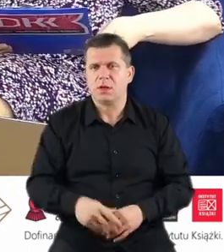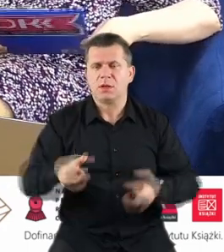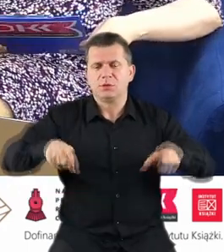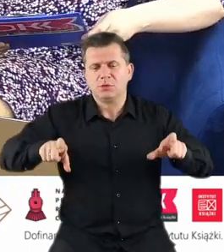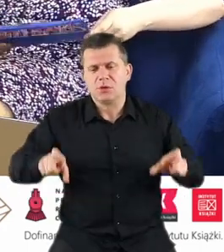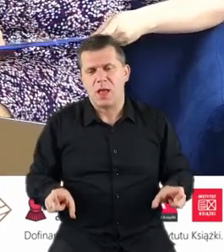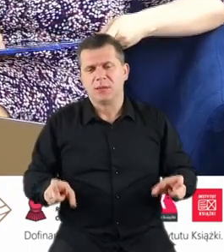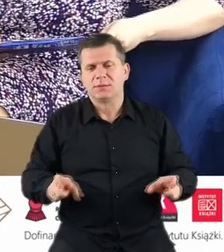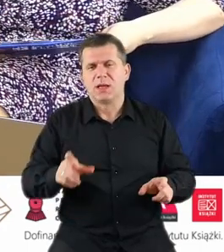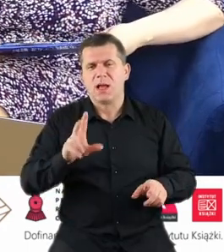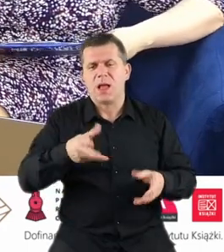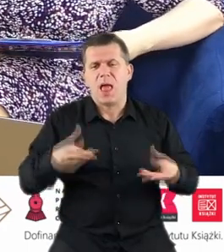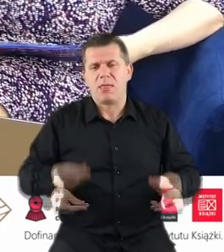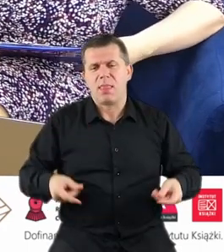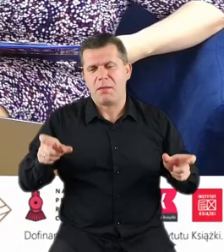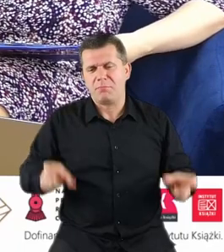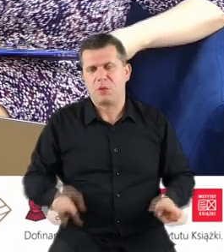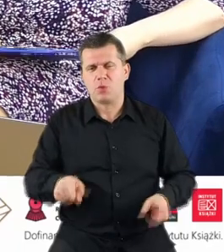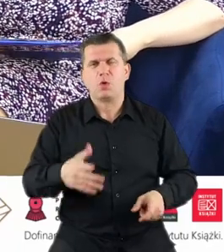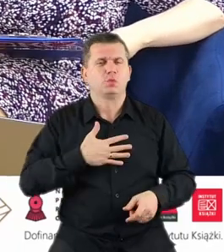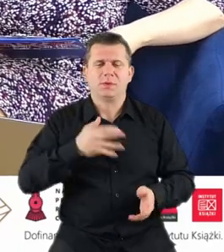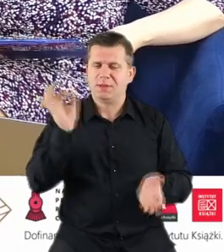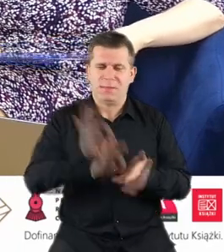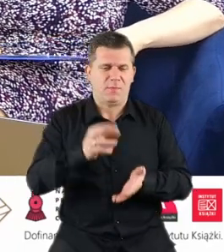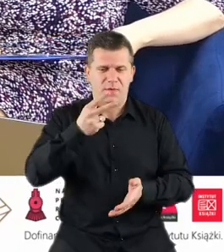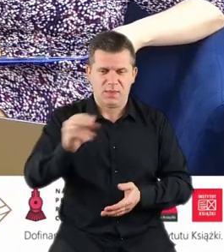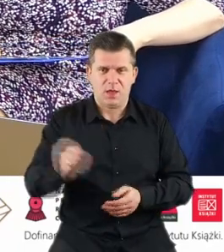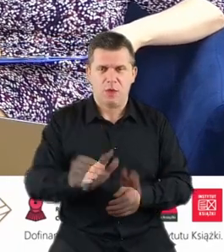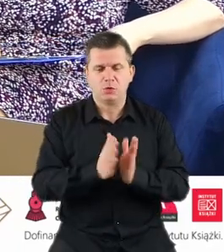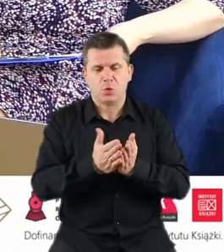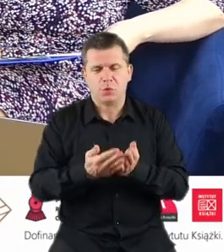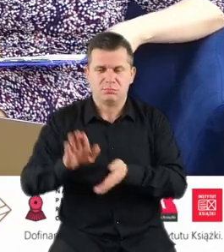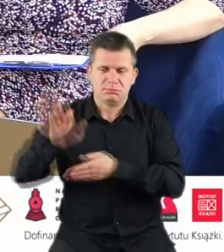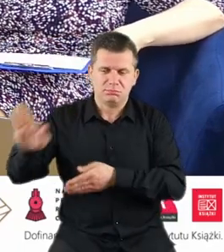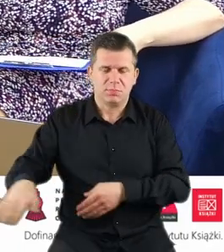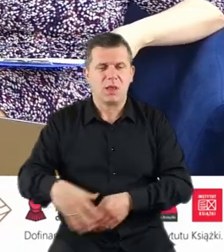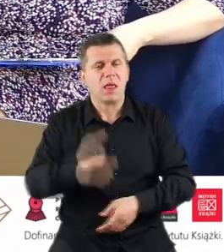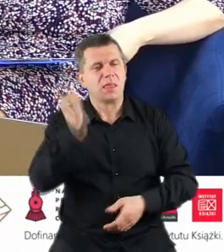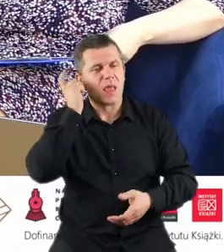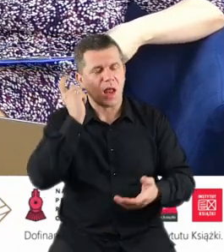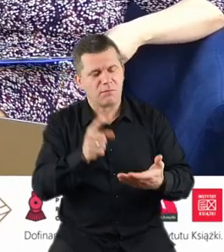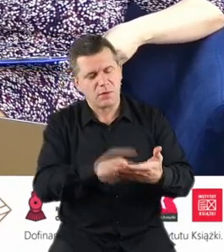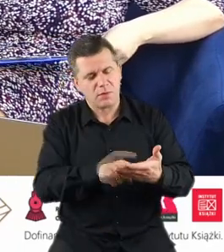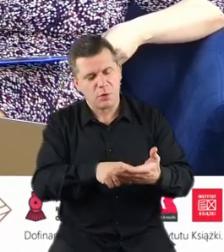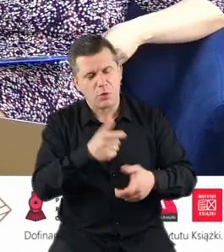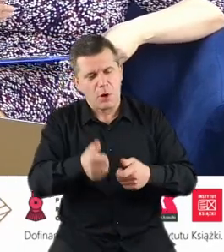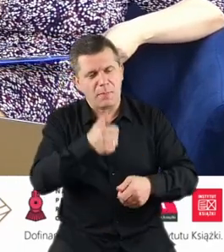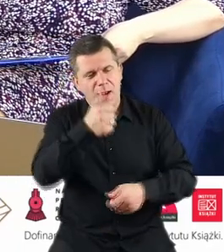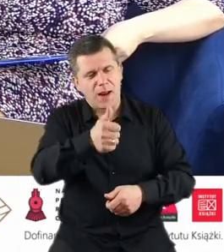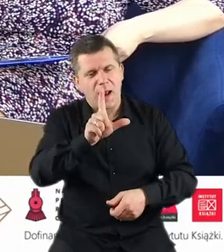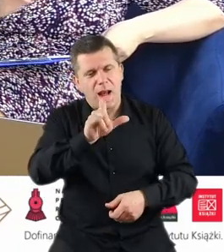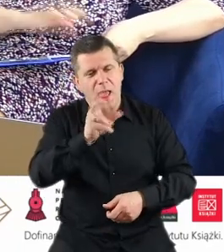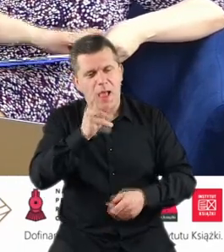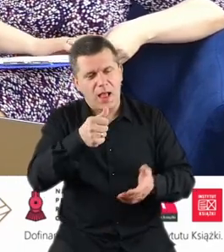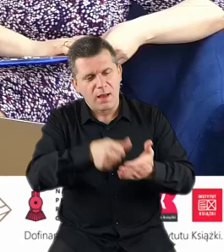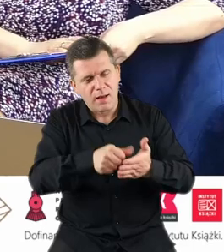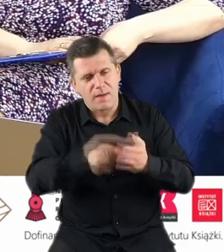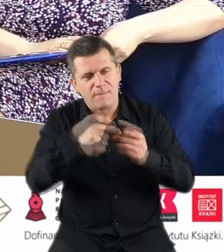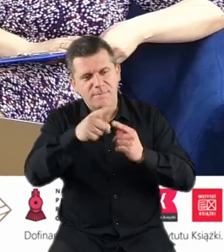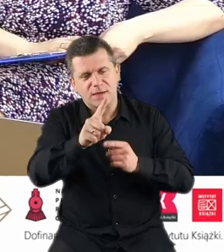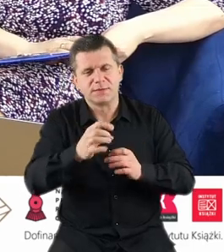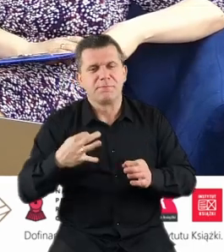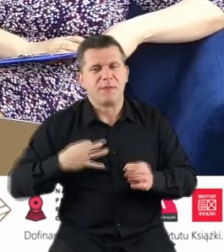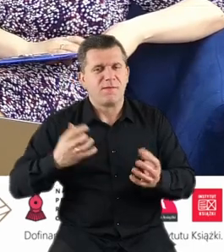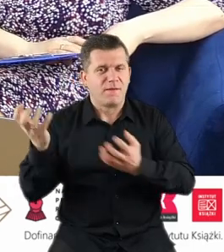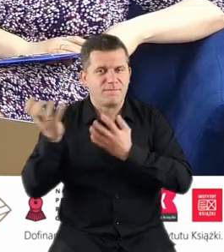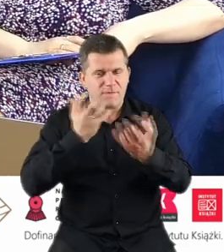tej kanapie, no to nie, na pewno nie. Odkładamy książkę, bierzemy telefon i sobie teraz lajkujemy, skrolujemy, wysyłamy